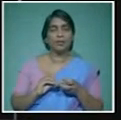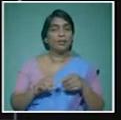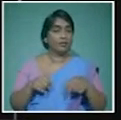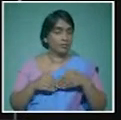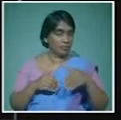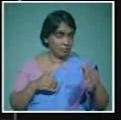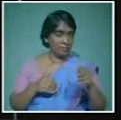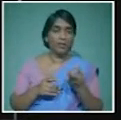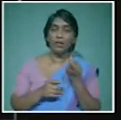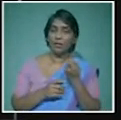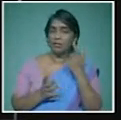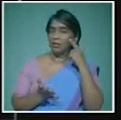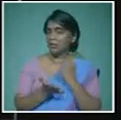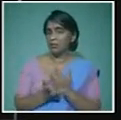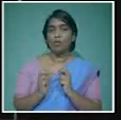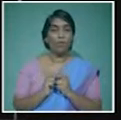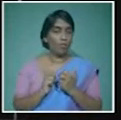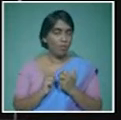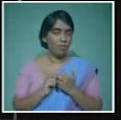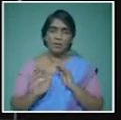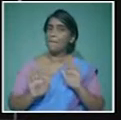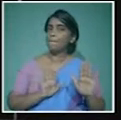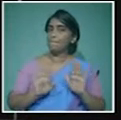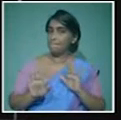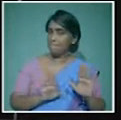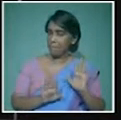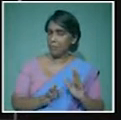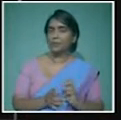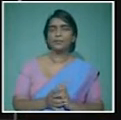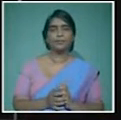පවතින ආර්ථික අර්බුදකාරී තත්ත්වය කළමනාකරණය කරගනිමින්